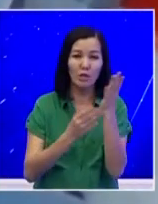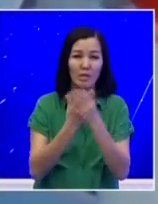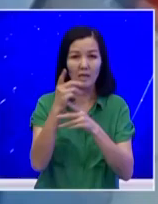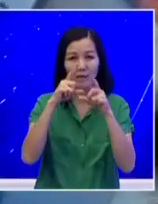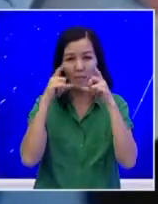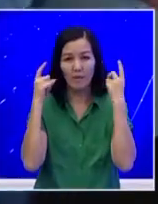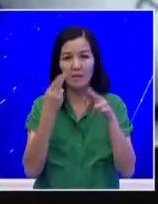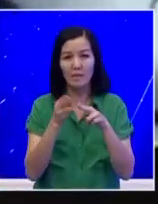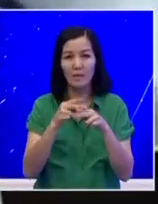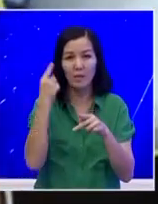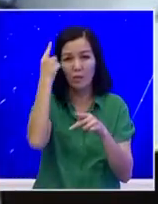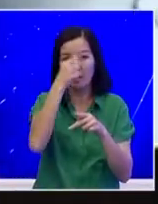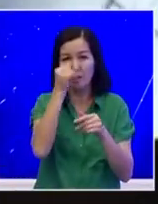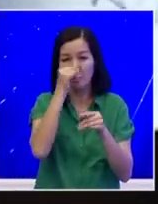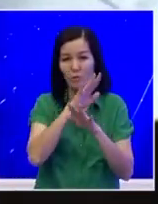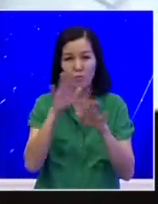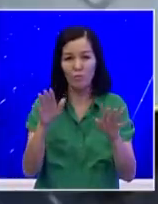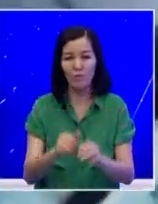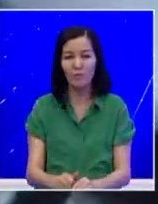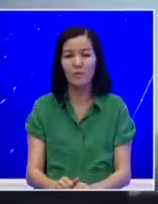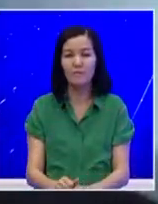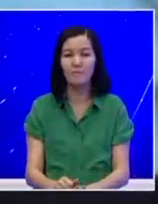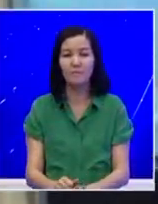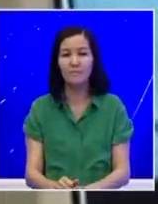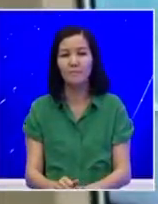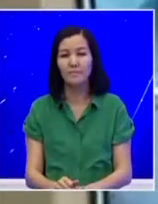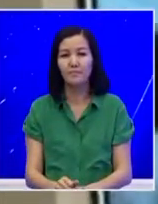масках, поэтому распознать их все-таки не удалось.